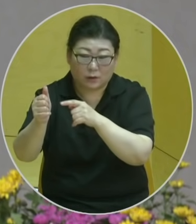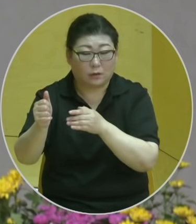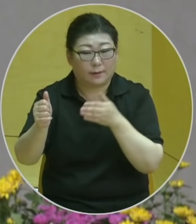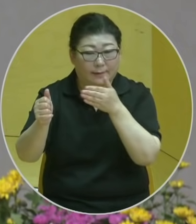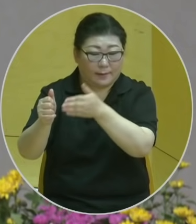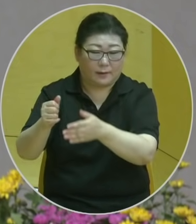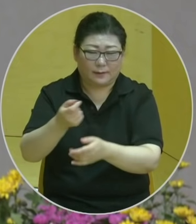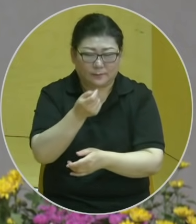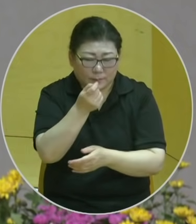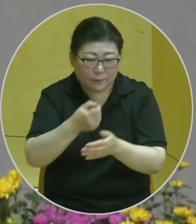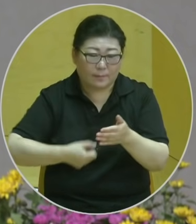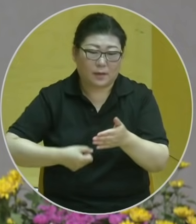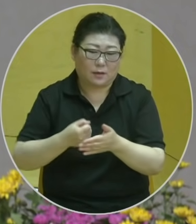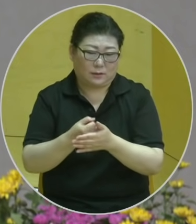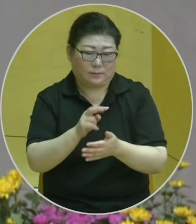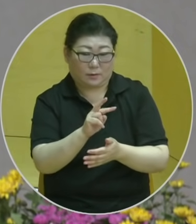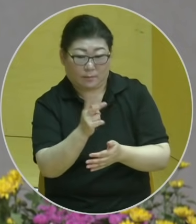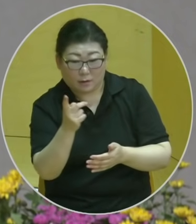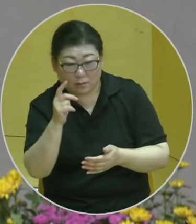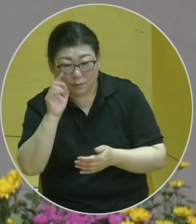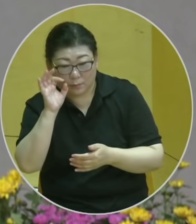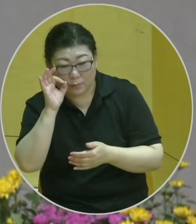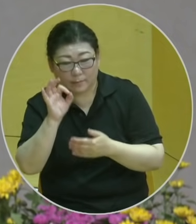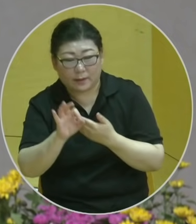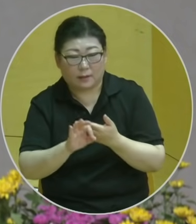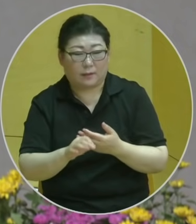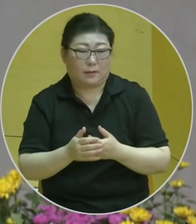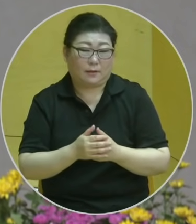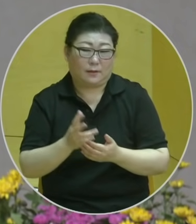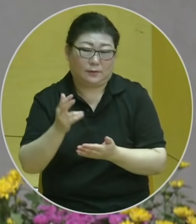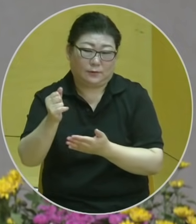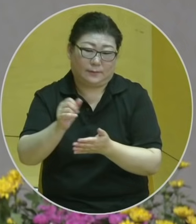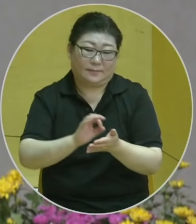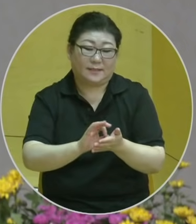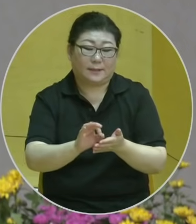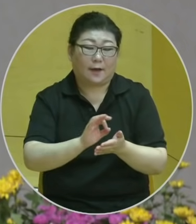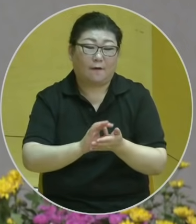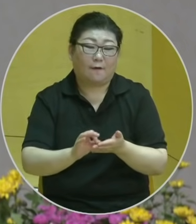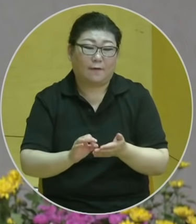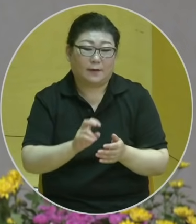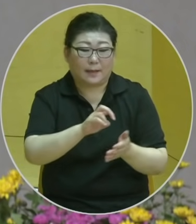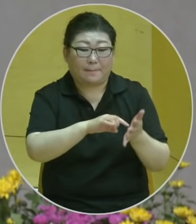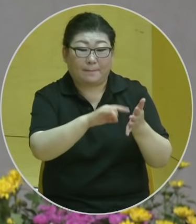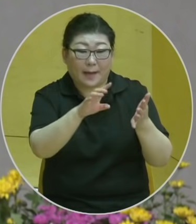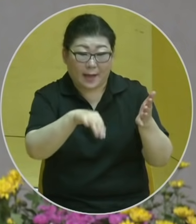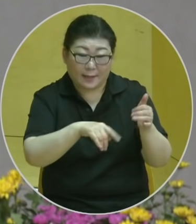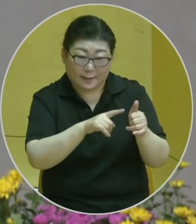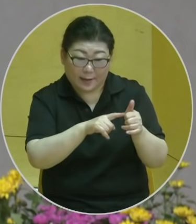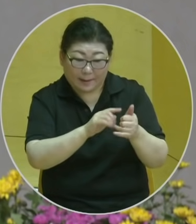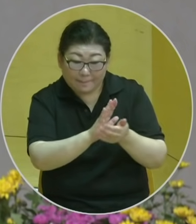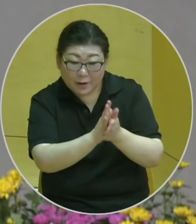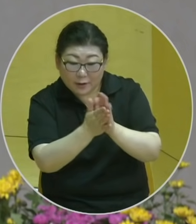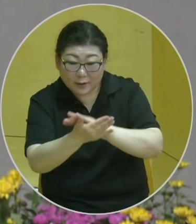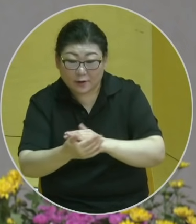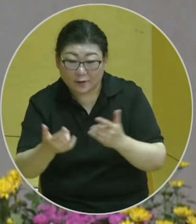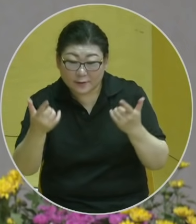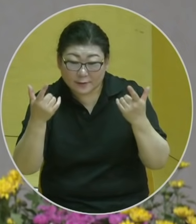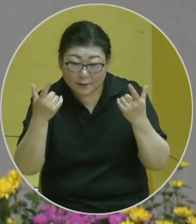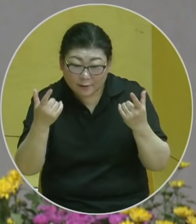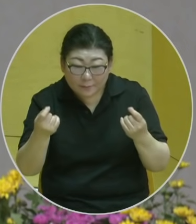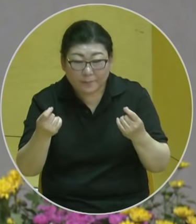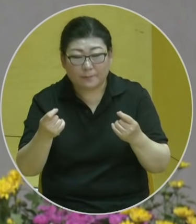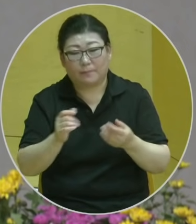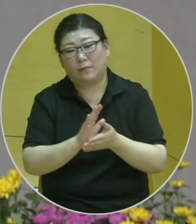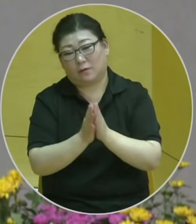그러면 주님께서 여러분을 쓰셔서 마태가 변화되는 것처럼 여러분의 삶을 그렇게 변화시켜